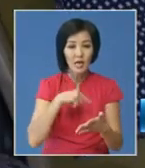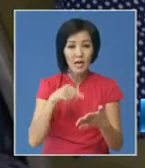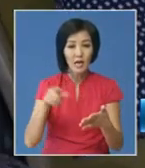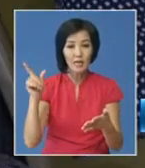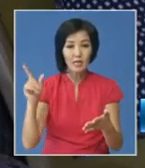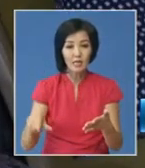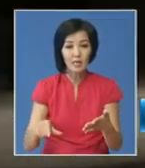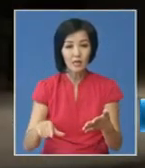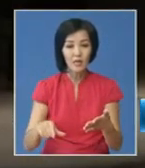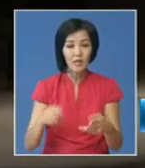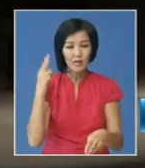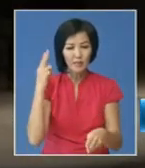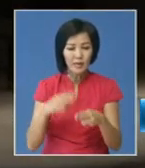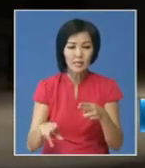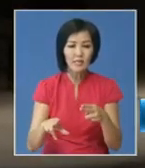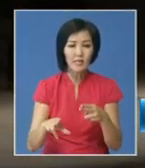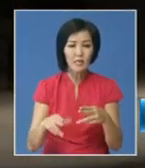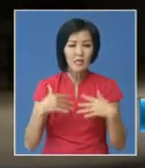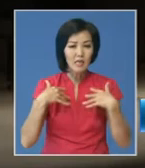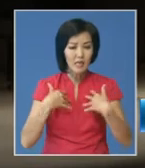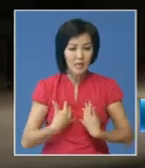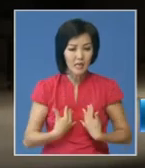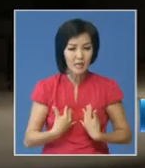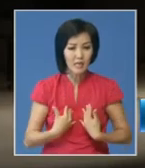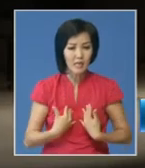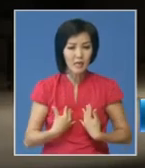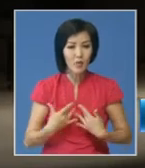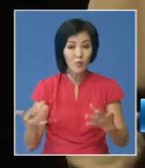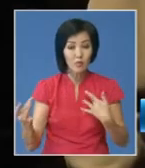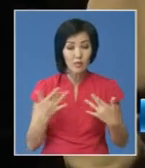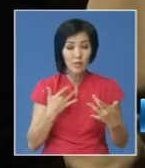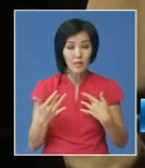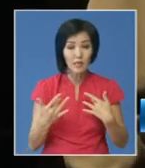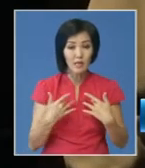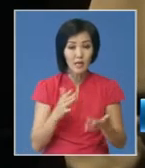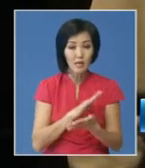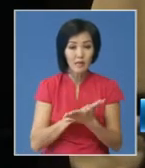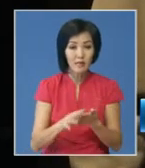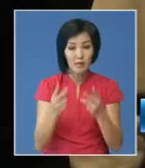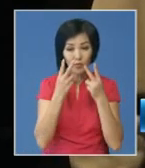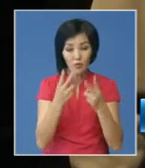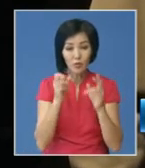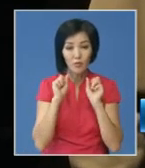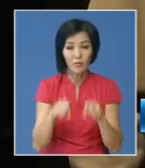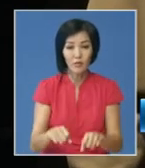соңғы жылдарындағы трагедиясы да осы шығармада айқын көрініс тапқан. Өзі балың өзіңе,